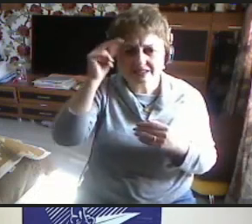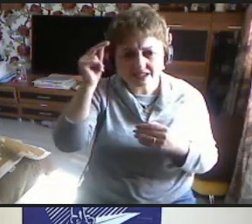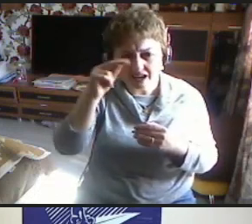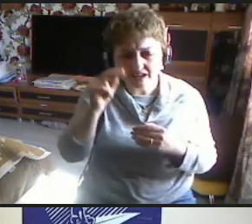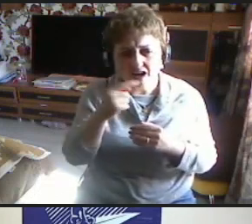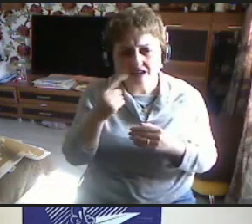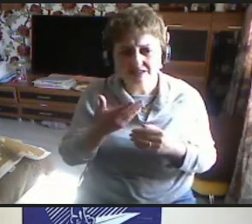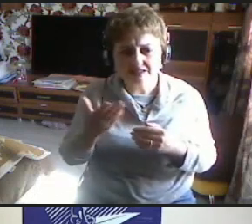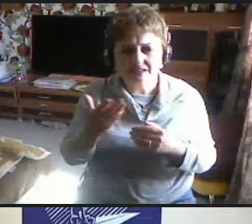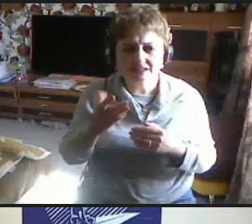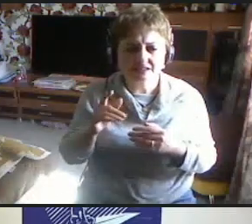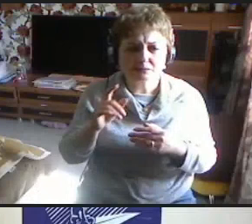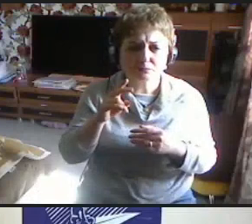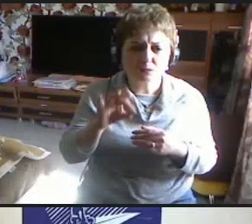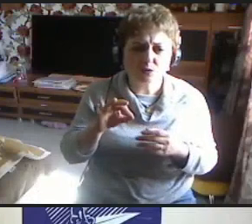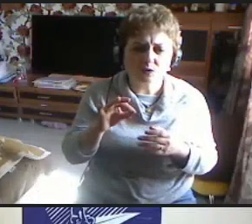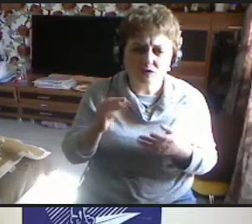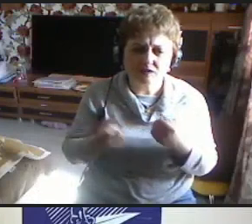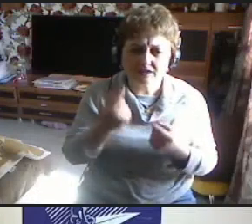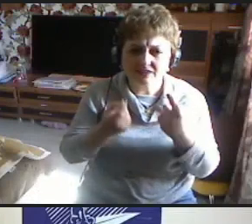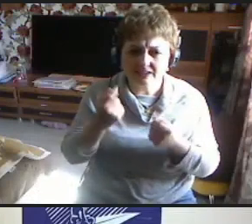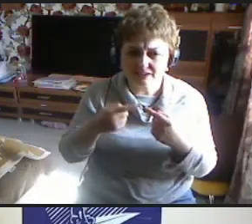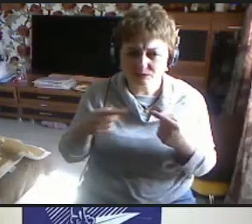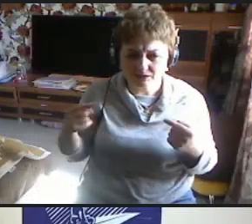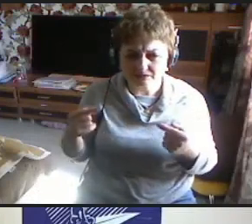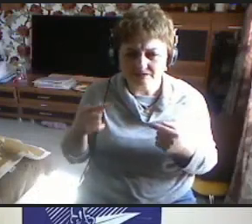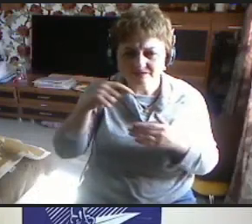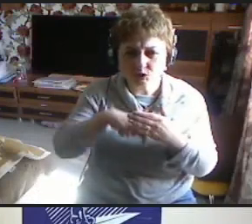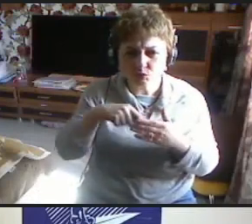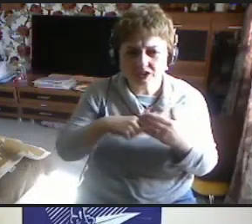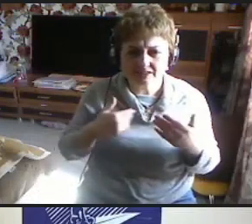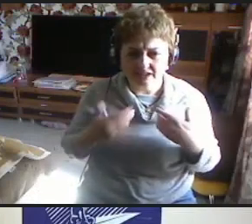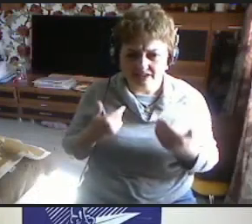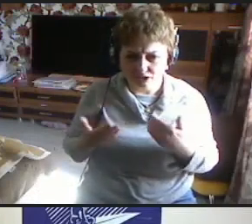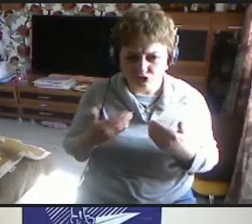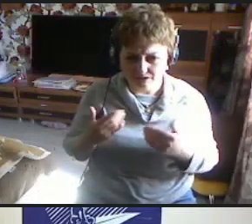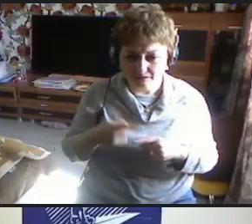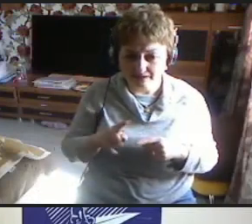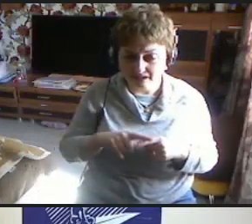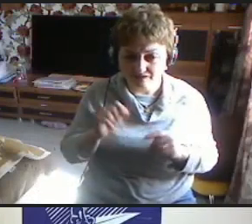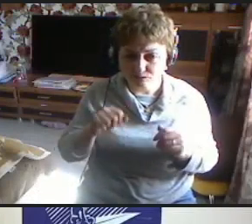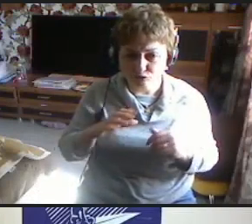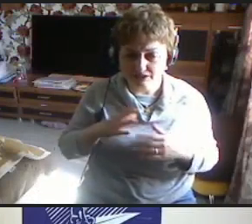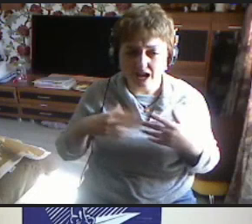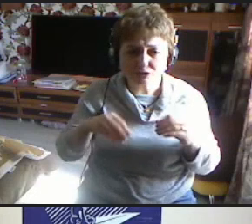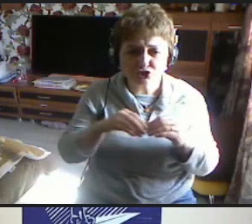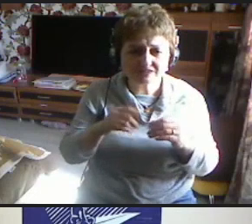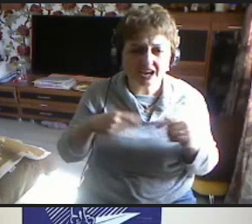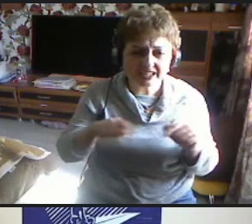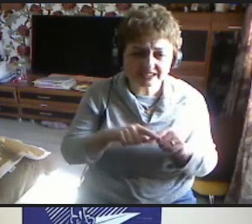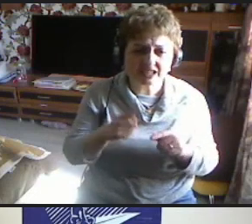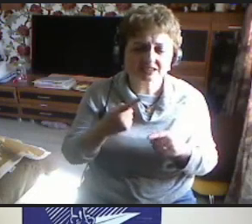выгоранию, и по вот, выявлению вот этого вот внутреннего отношения. Для этого могут быть общественные организации, которые